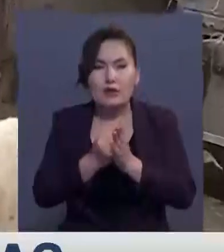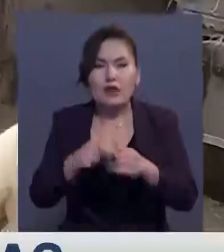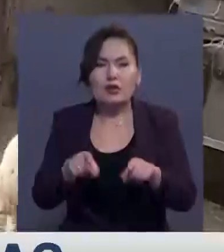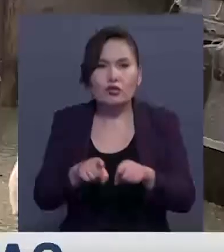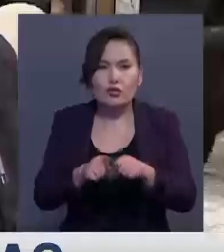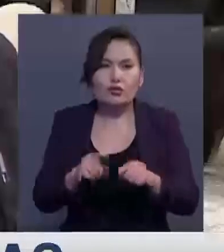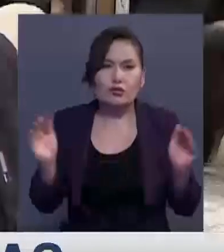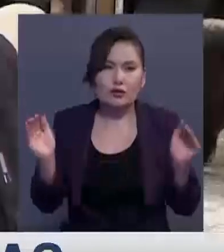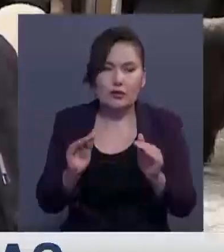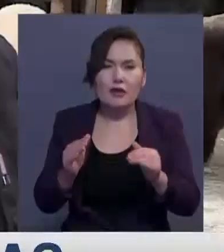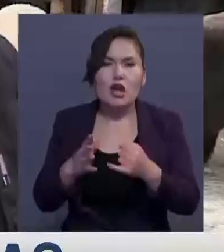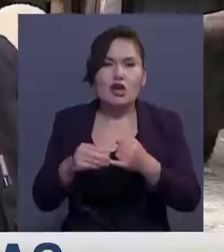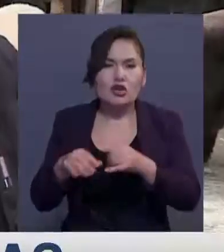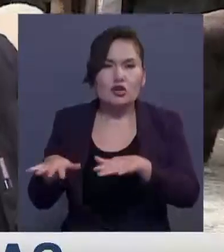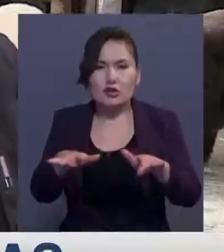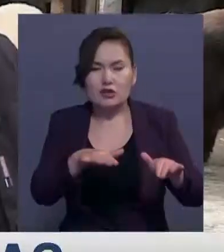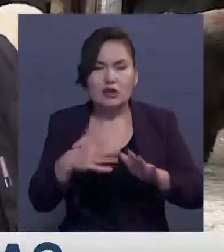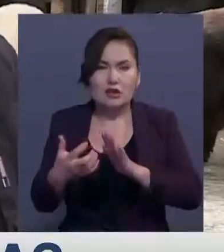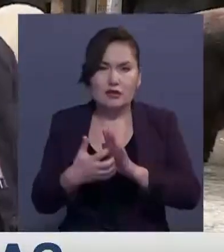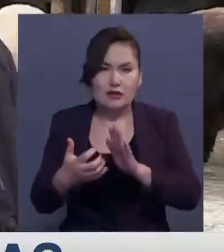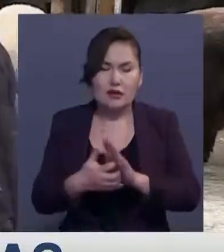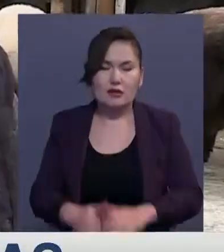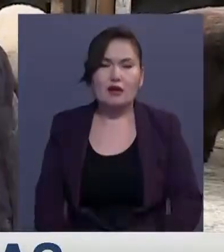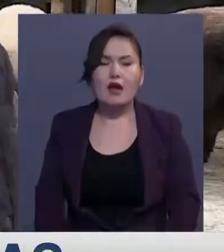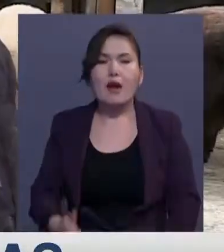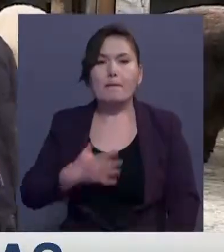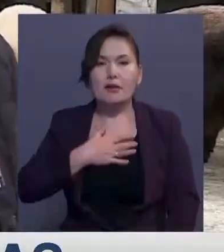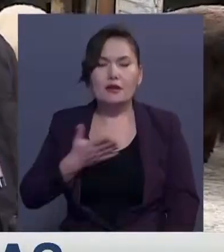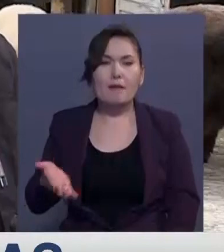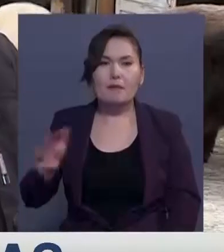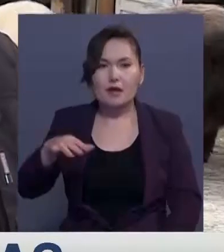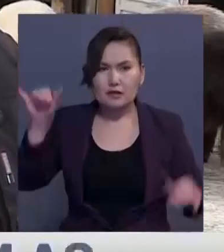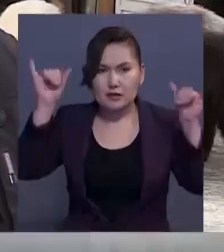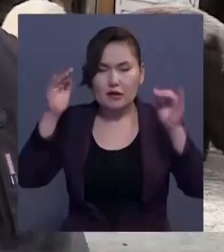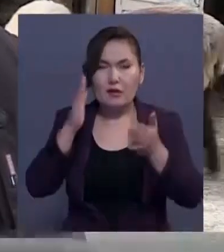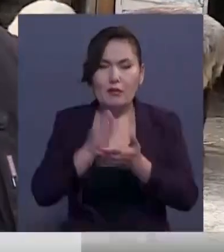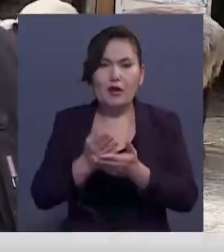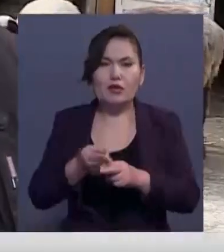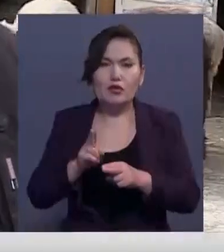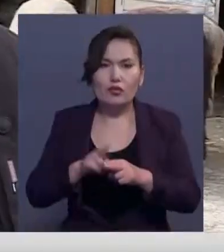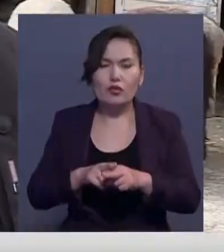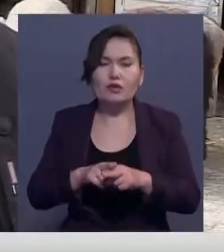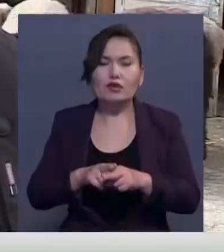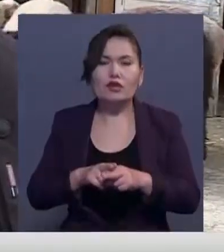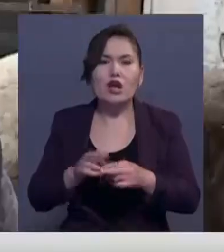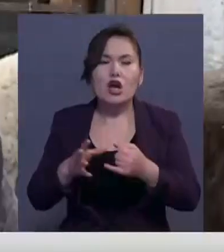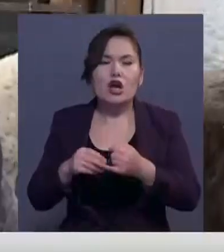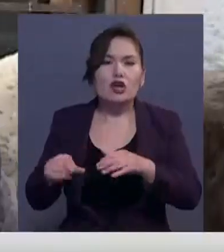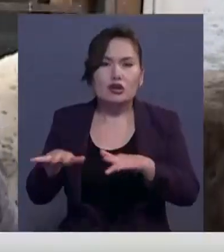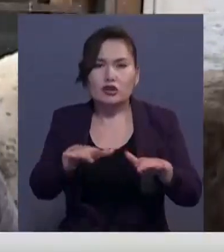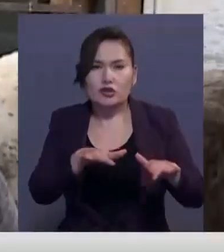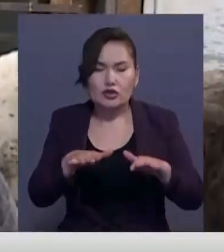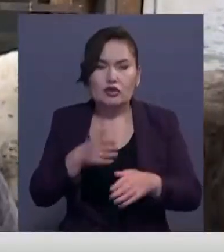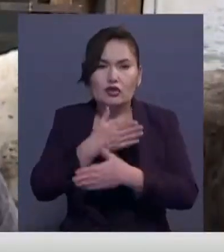тапшы. Менің 5 сиырым бар. Со амал жоқ, соларын бағамыз, жетпесе сатамыз,